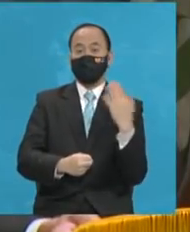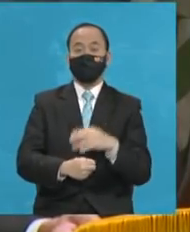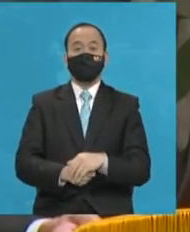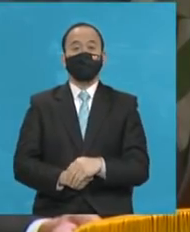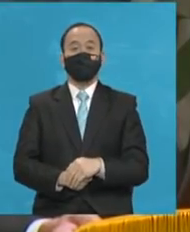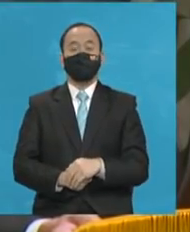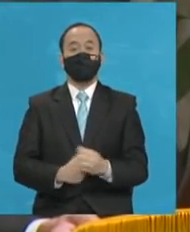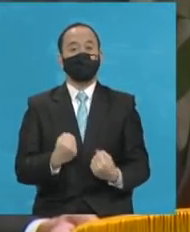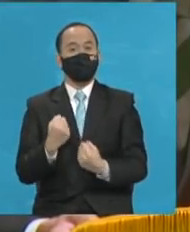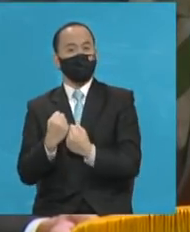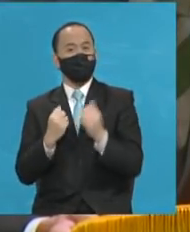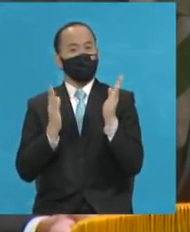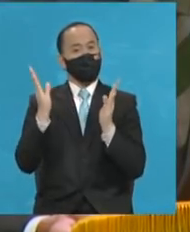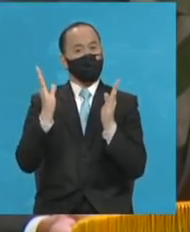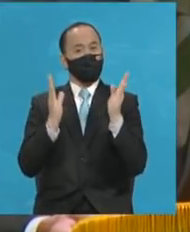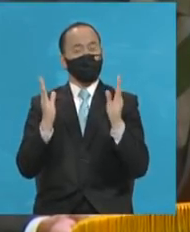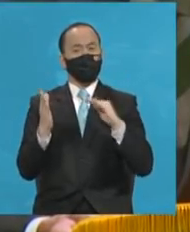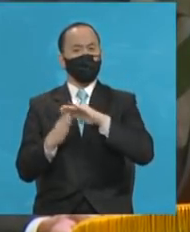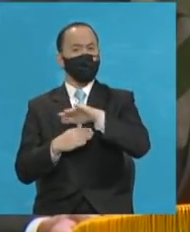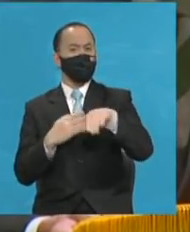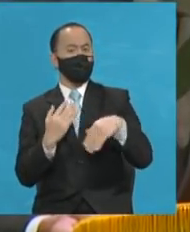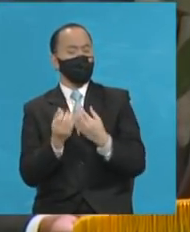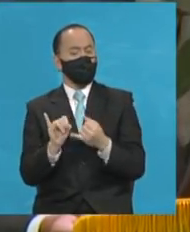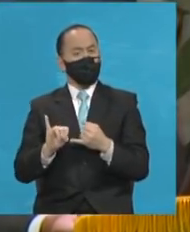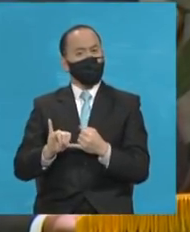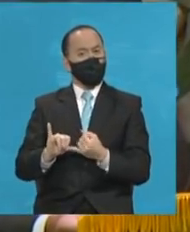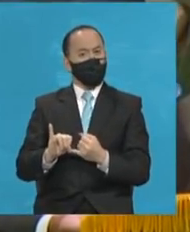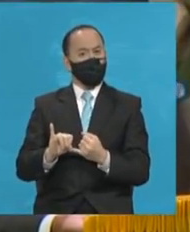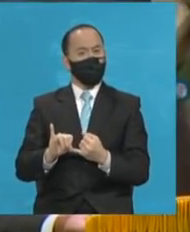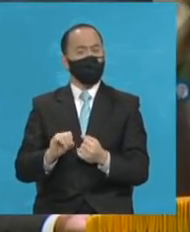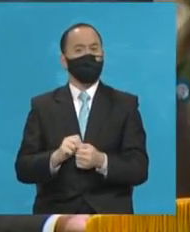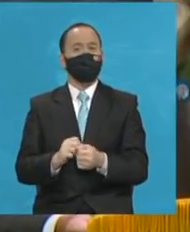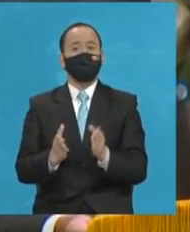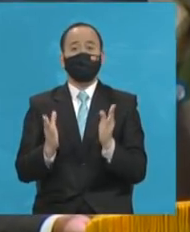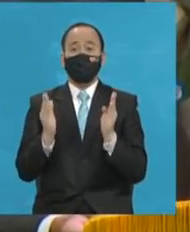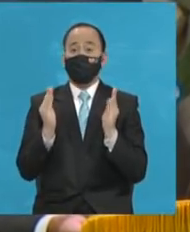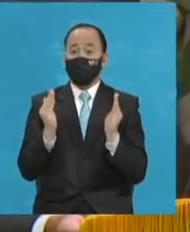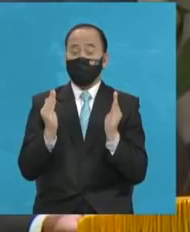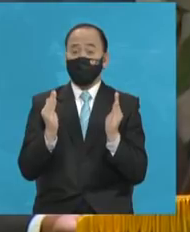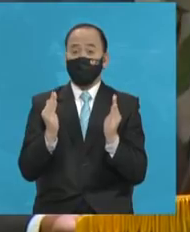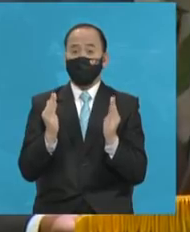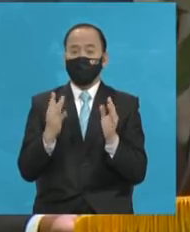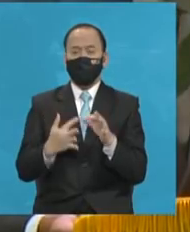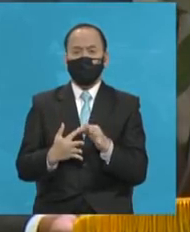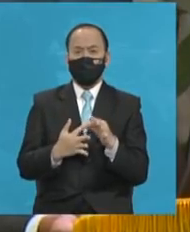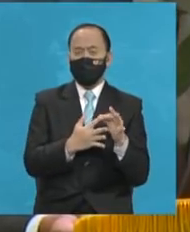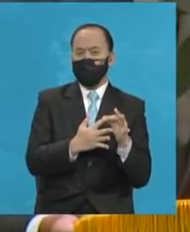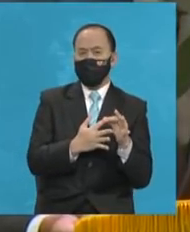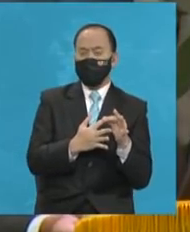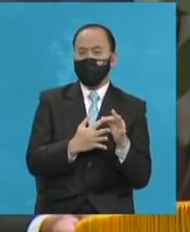Suku dengan Malaysia terhadap kesemua inisiatif-inisiatif lunak khususnya